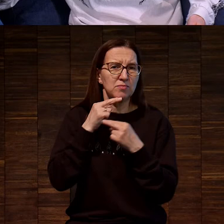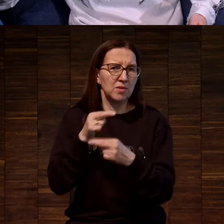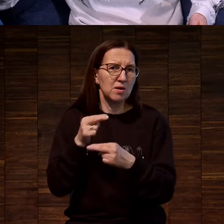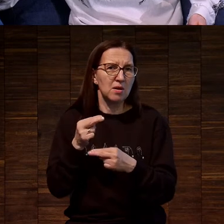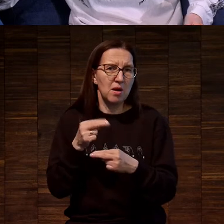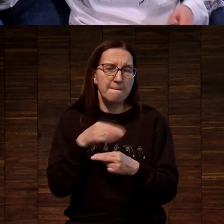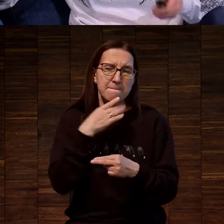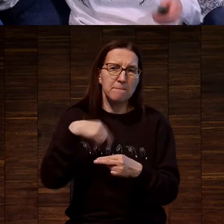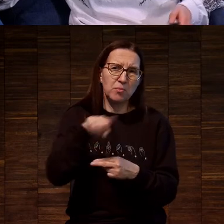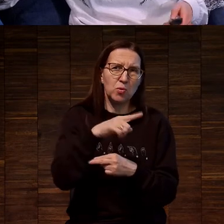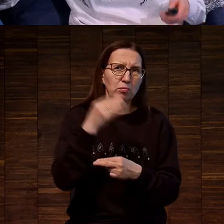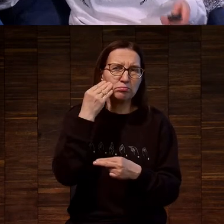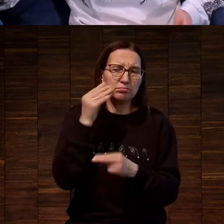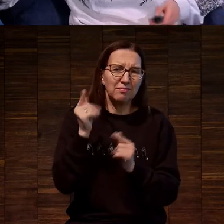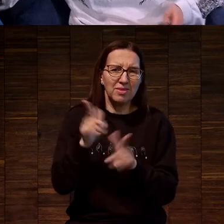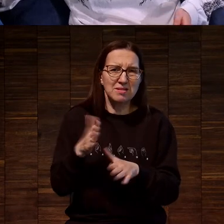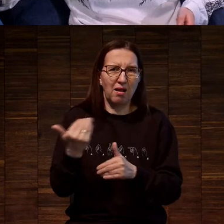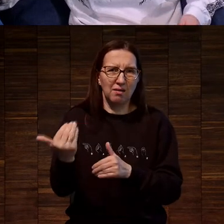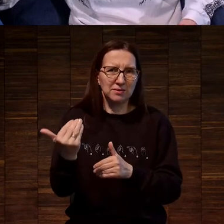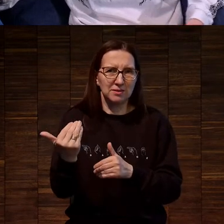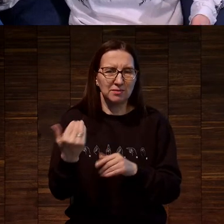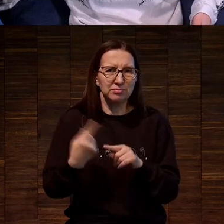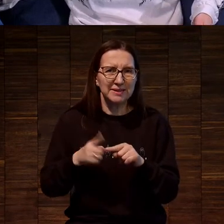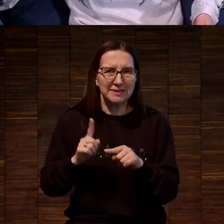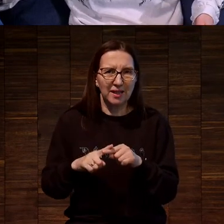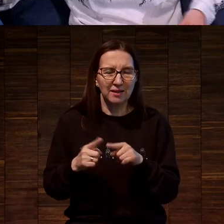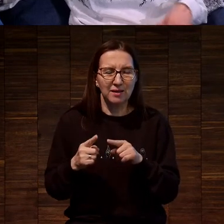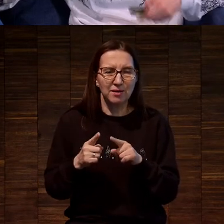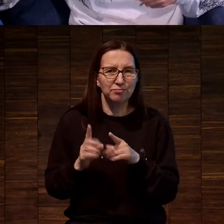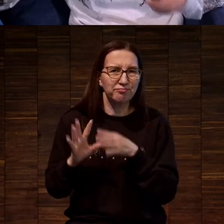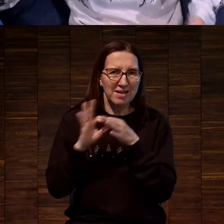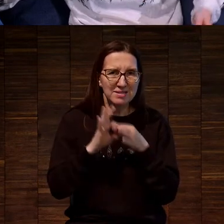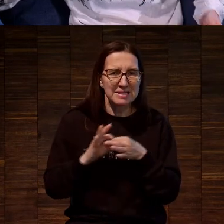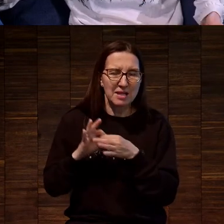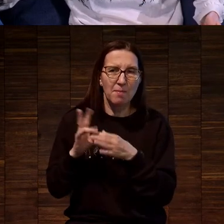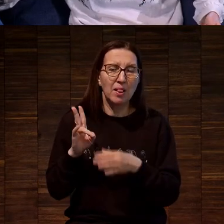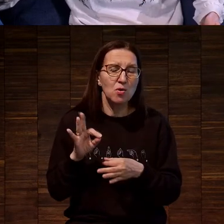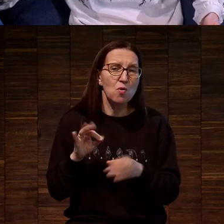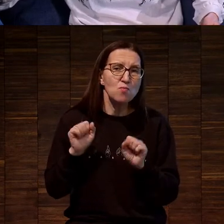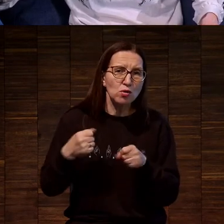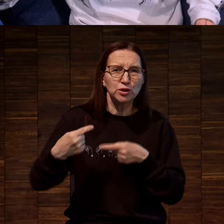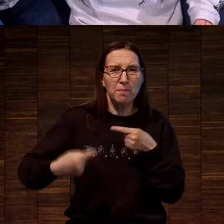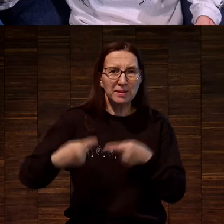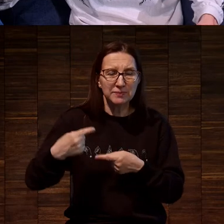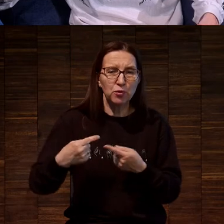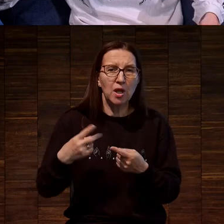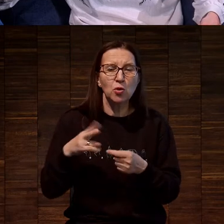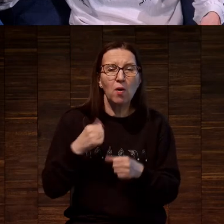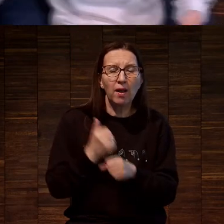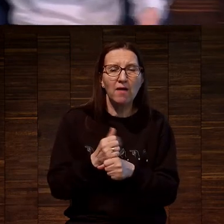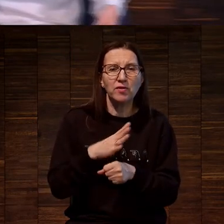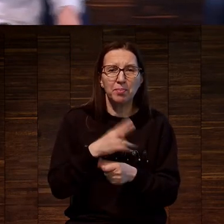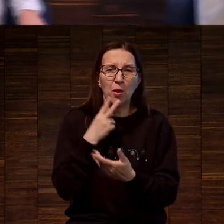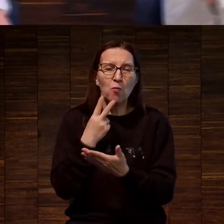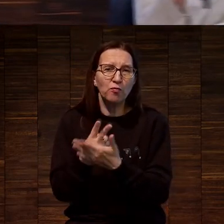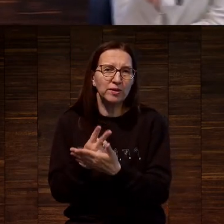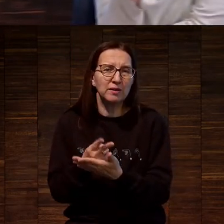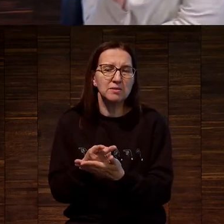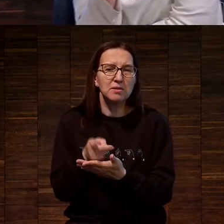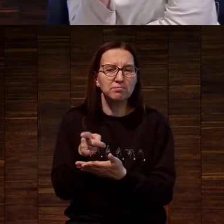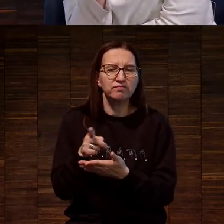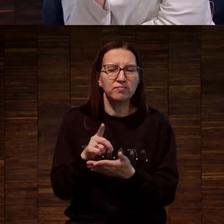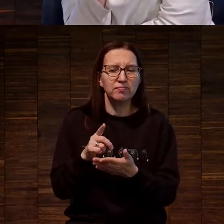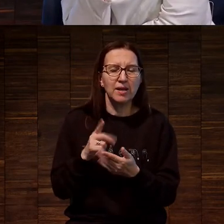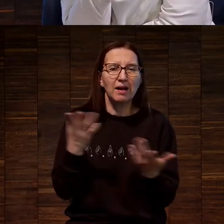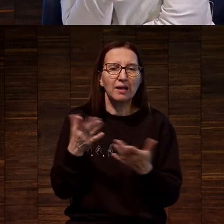Тут много с чем можно поспорить, но это Да, нам важно было проявить какие-то аспекты, которые тревожат